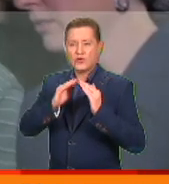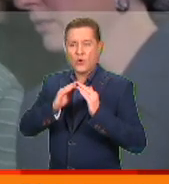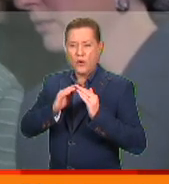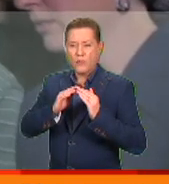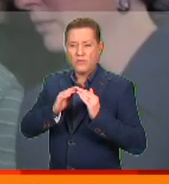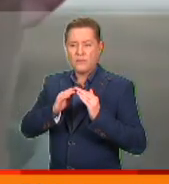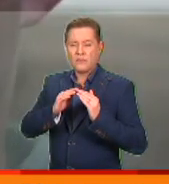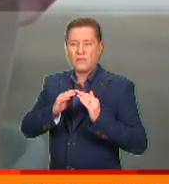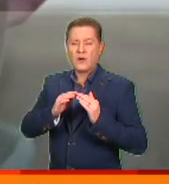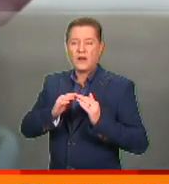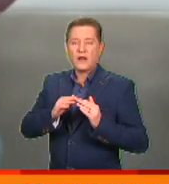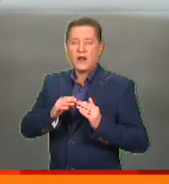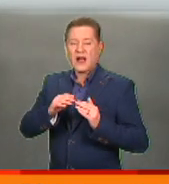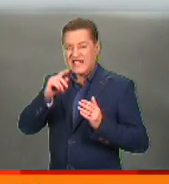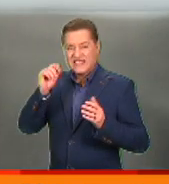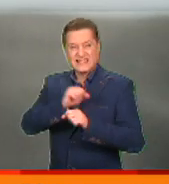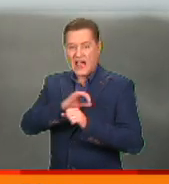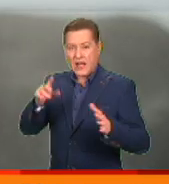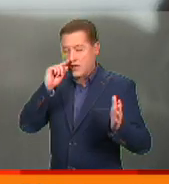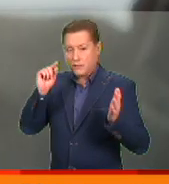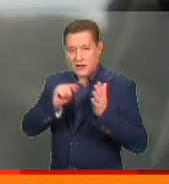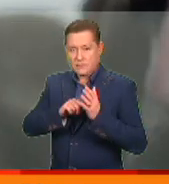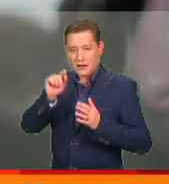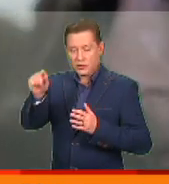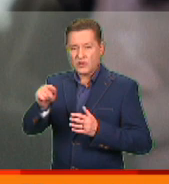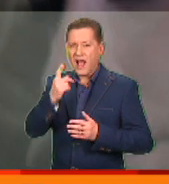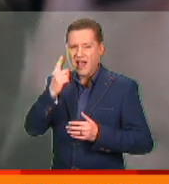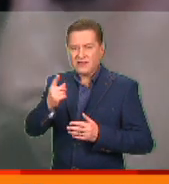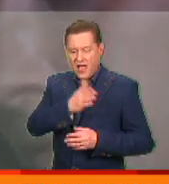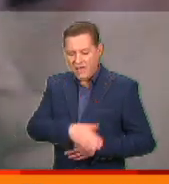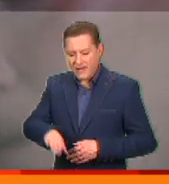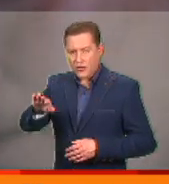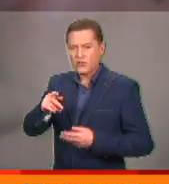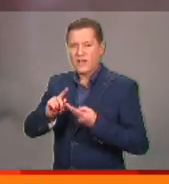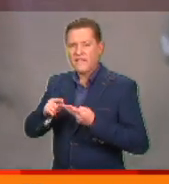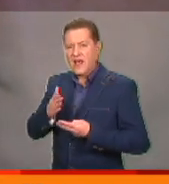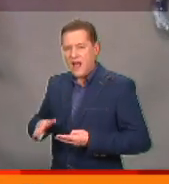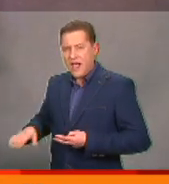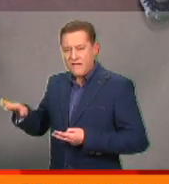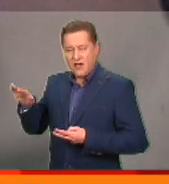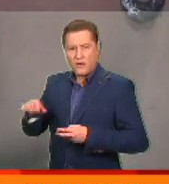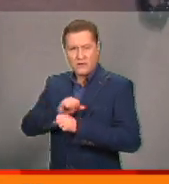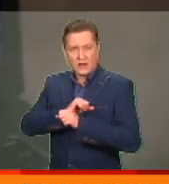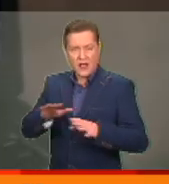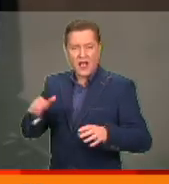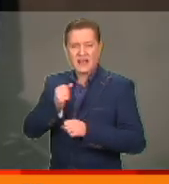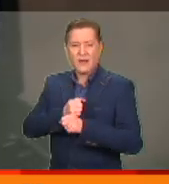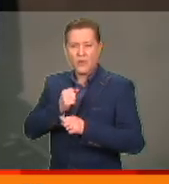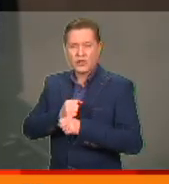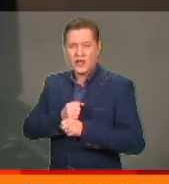воронка сюди, саме сюди потрапився. Да, це одна воронка, вторая воронка. І ми бачимо, як работает осколочный